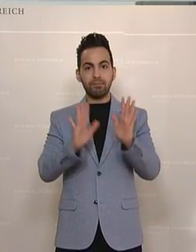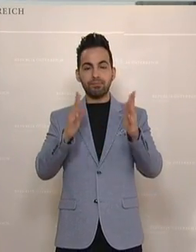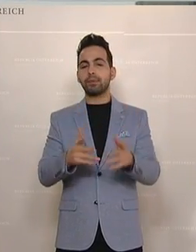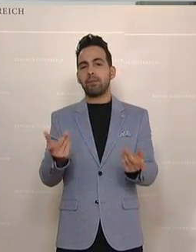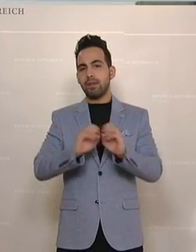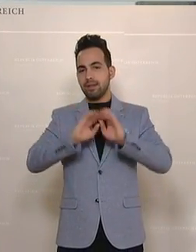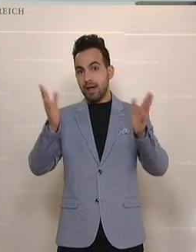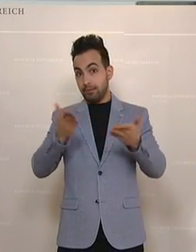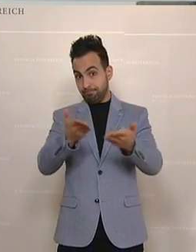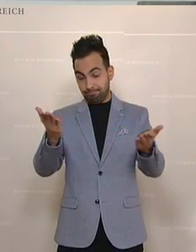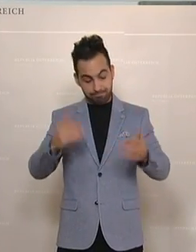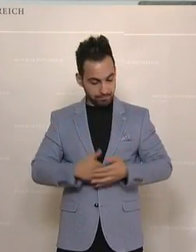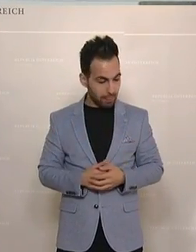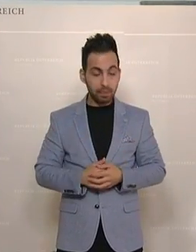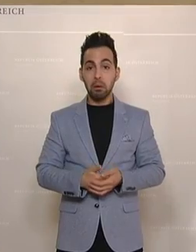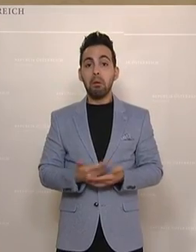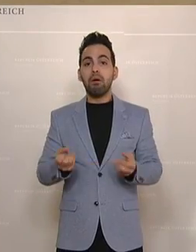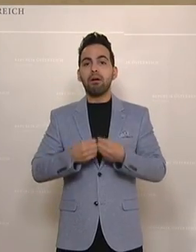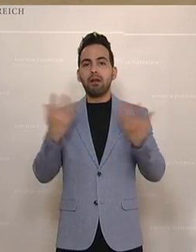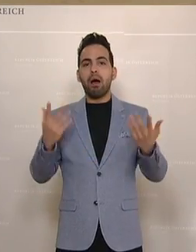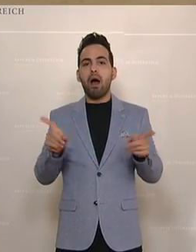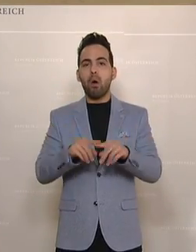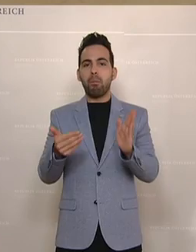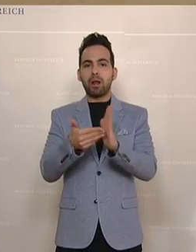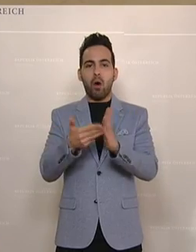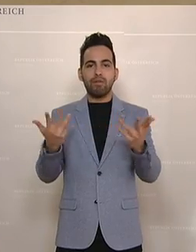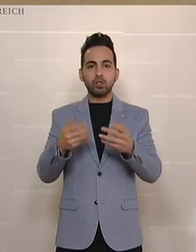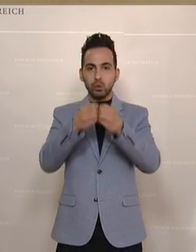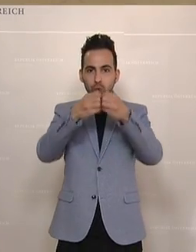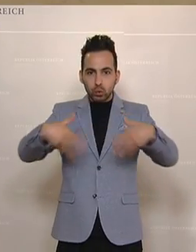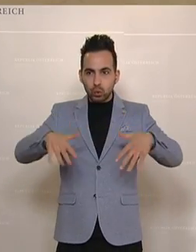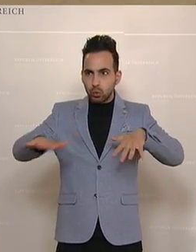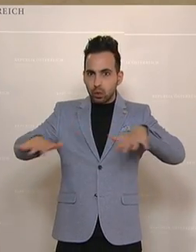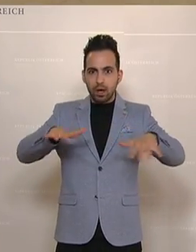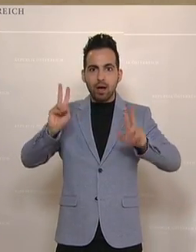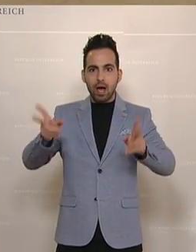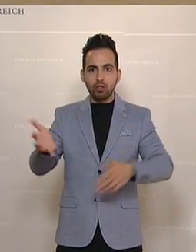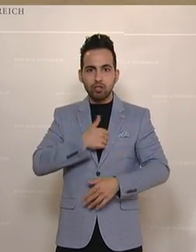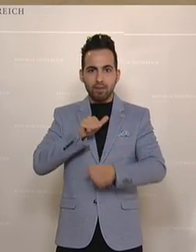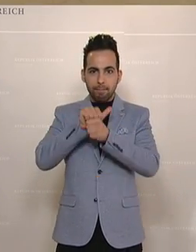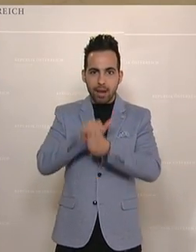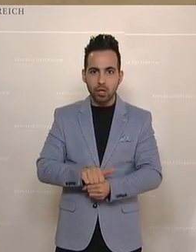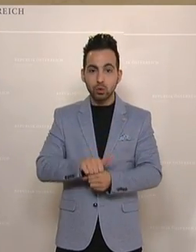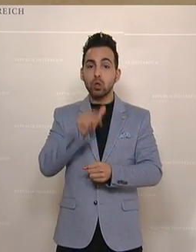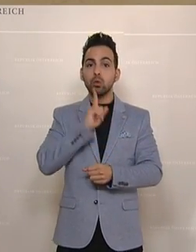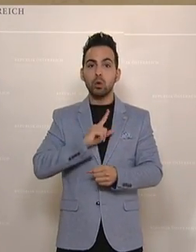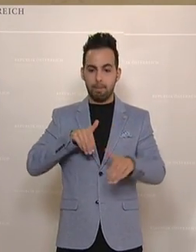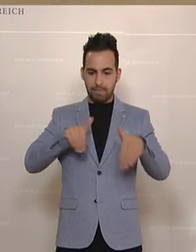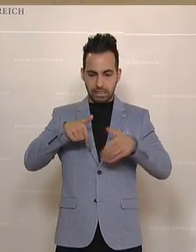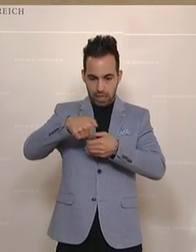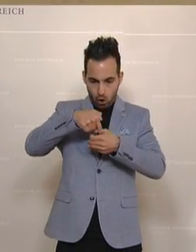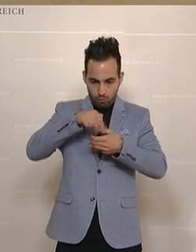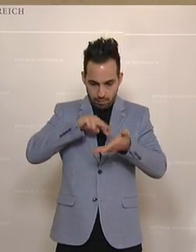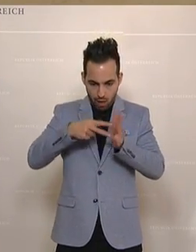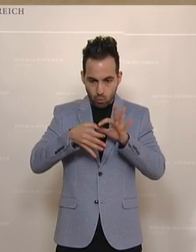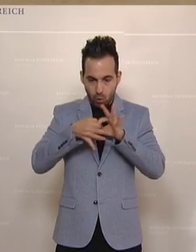Aber es ist ja auch ganz klar, man bräuchte natürlich auch entsprechend belastbare Strukturen für das Ganze und nicht nur in der Planung und Organisation im Ministerium drinnen.